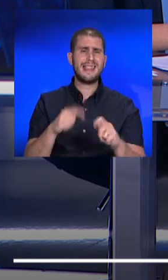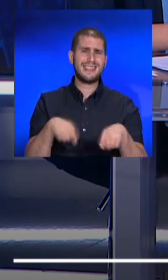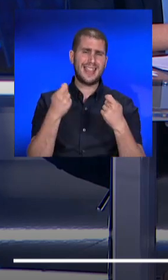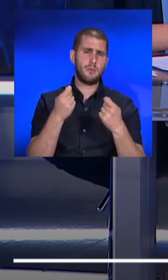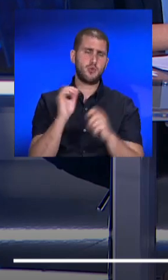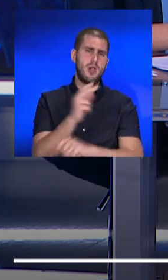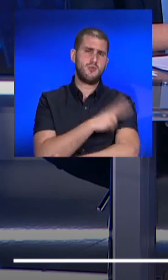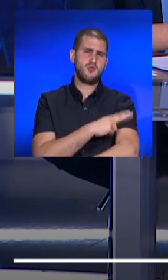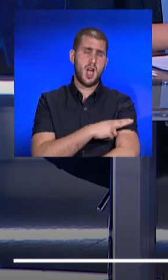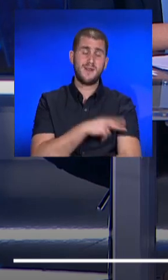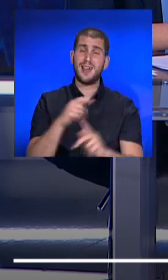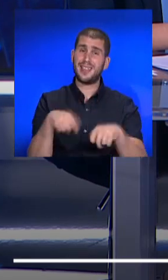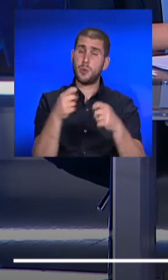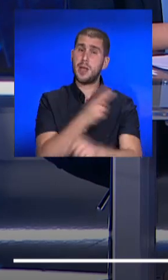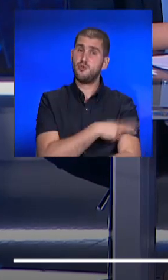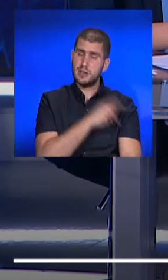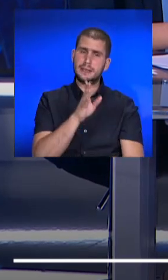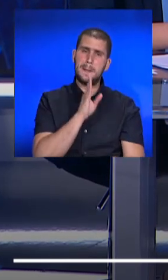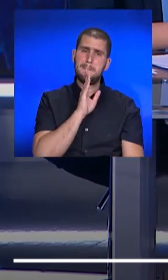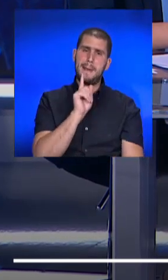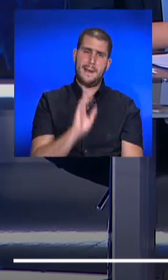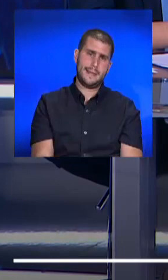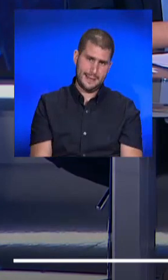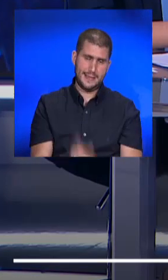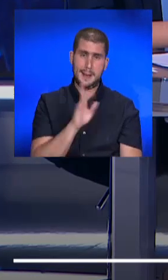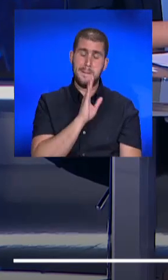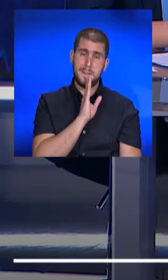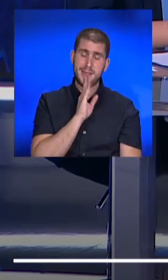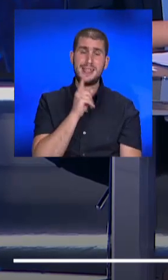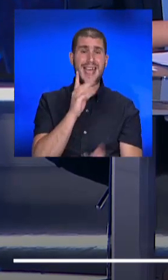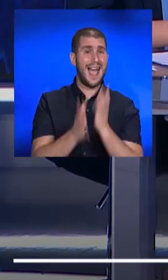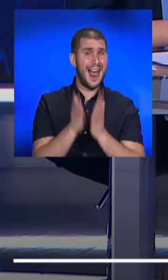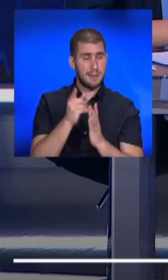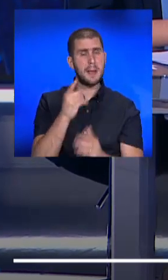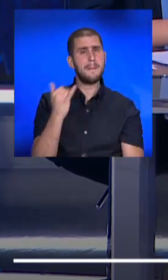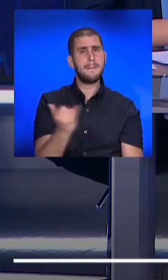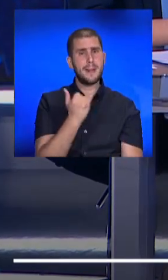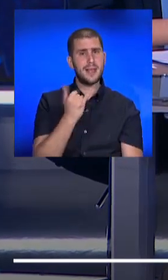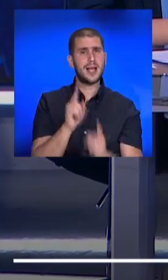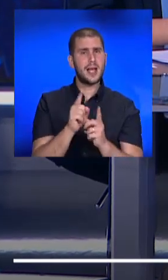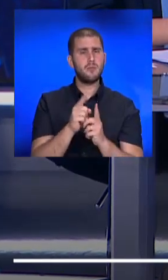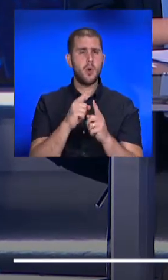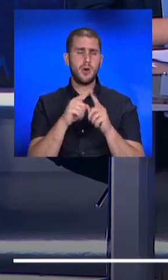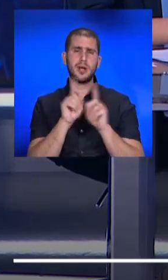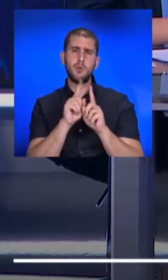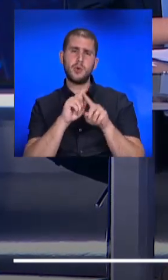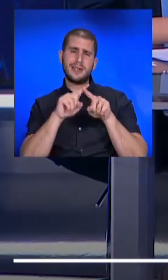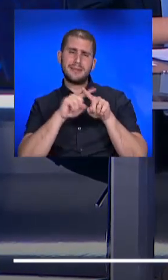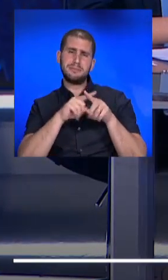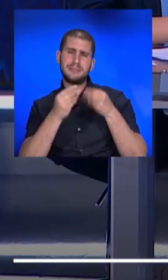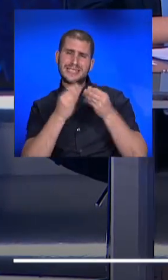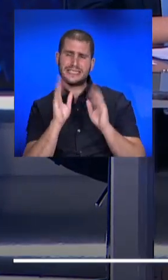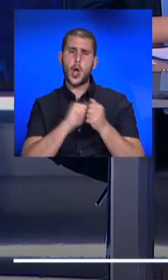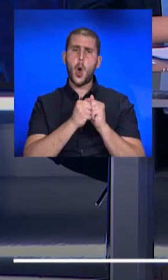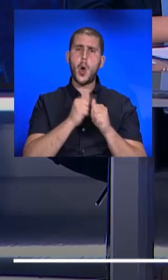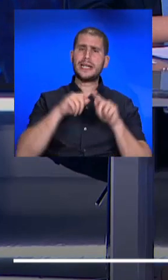המשטרתית. והתרבות המשטרתית היא בעייתית. היא בעייתית, היא אלימה, היא בדרך כלל סקסיסטית, היא בדרך כלל גזענית. עכשיו אני